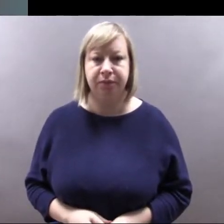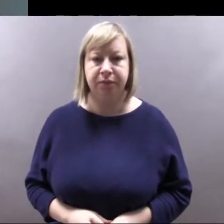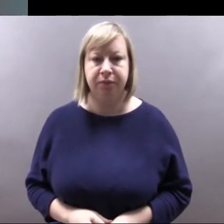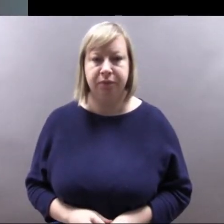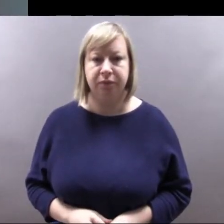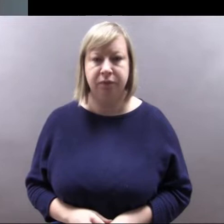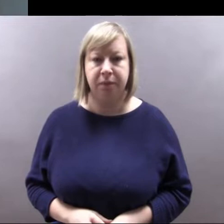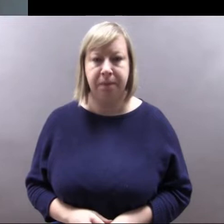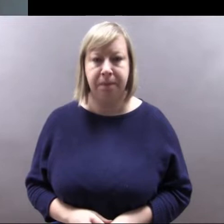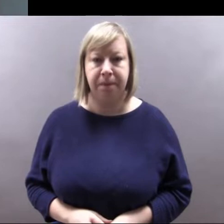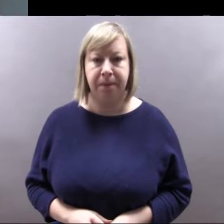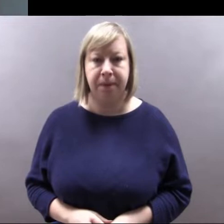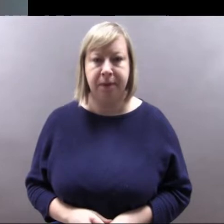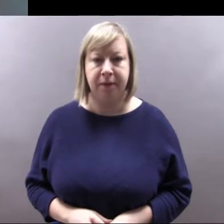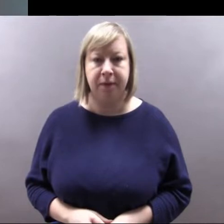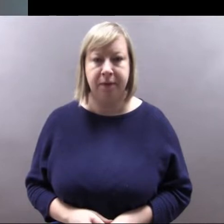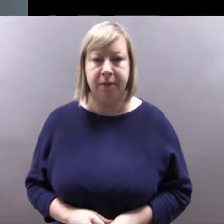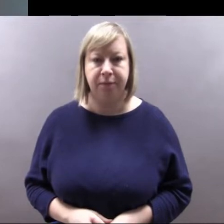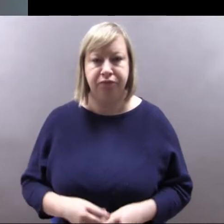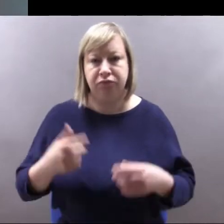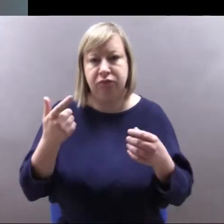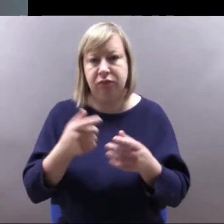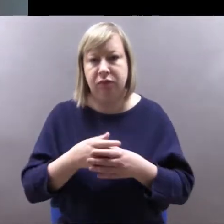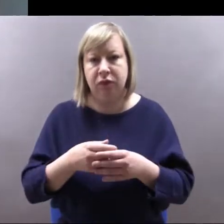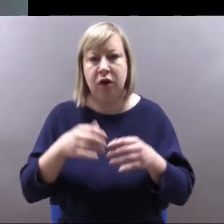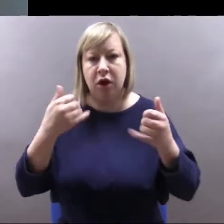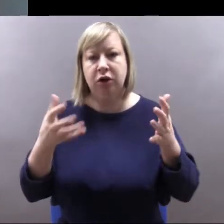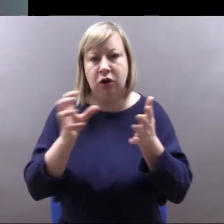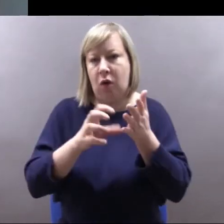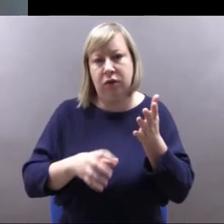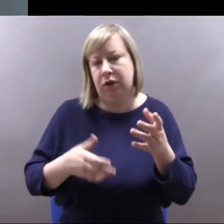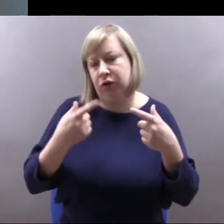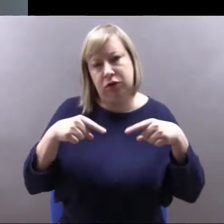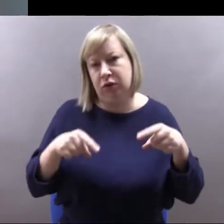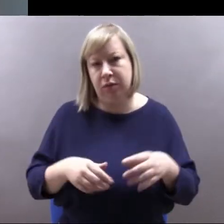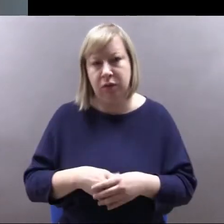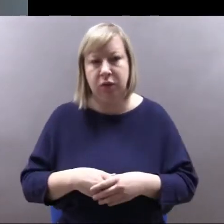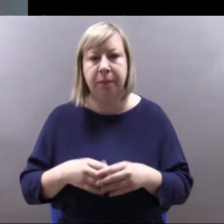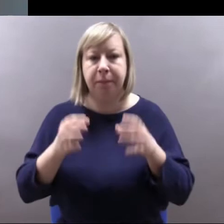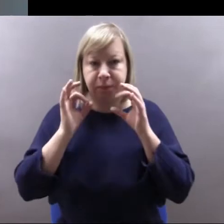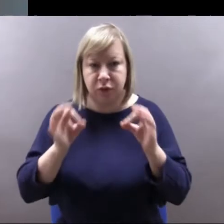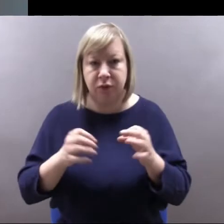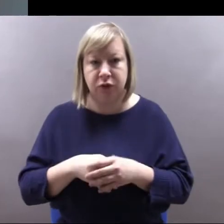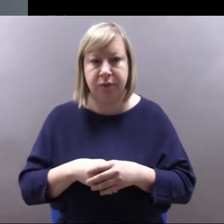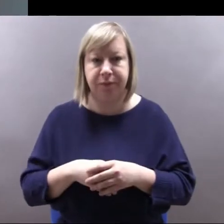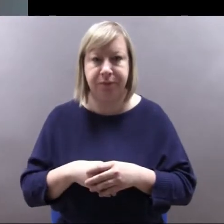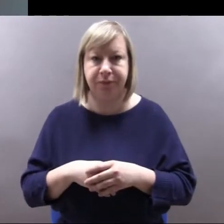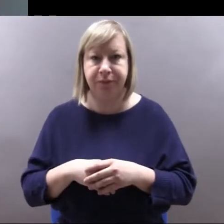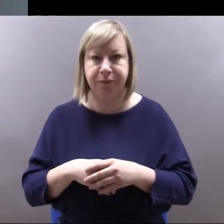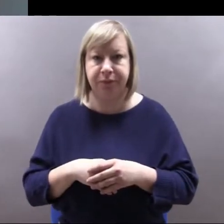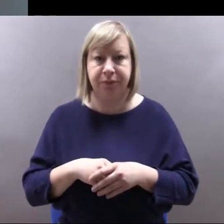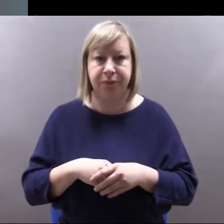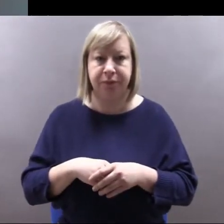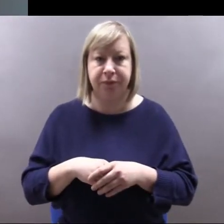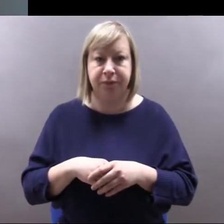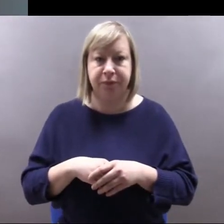dobrze. W takim razie przechodzimy do kolejnej naszej prezentacji. Już teraz będziecie Państwo mieli